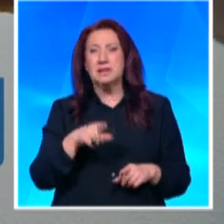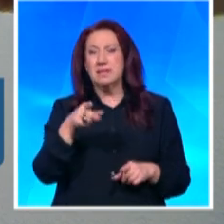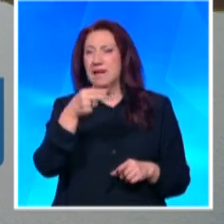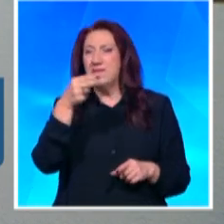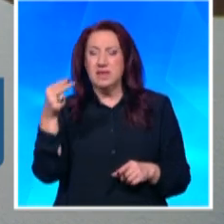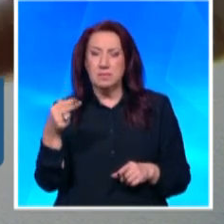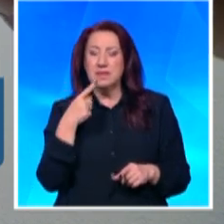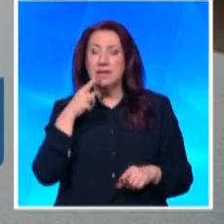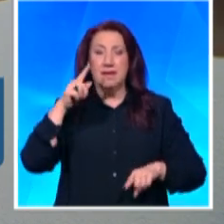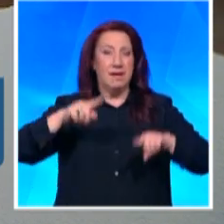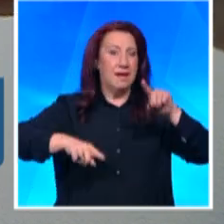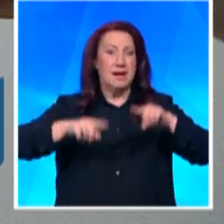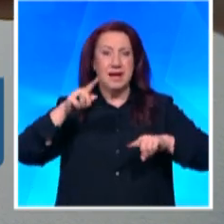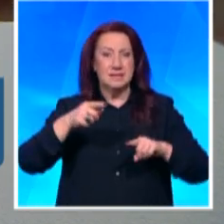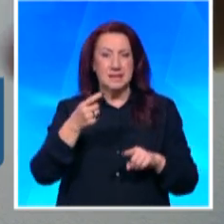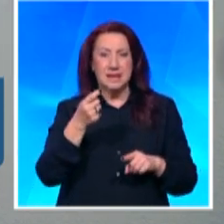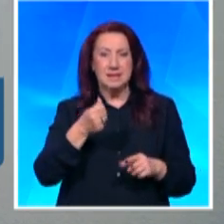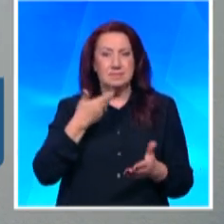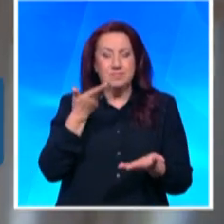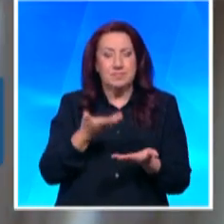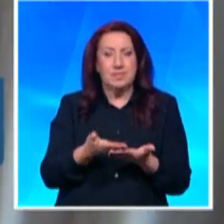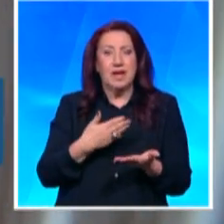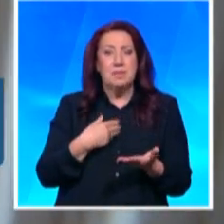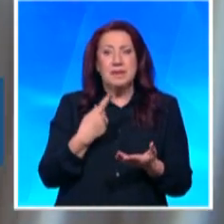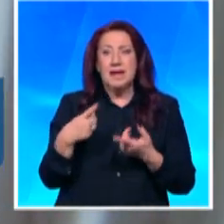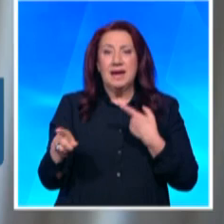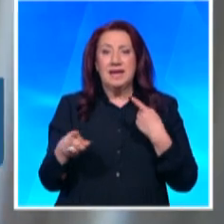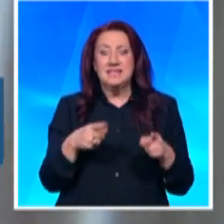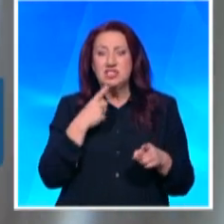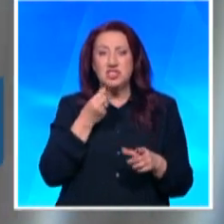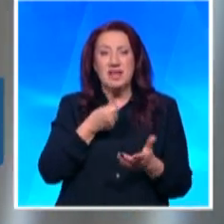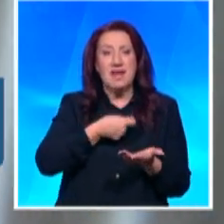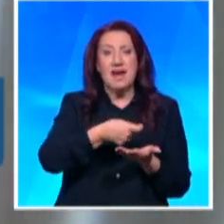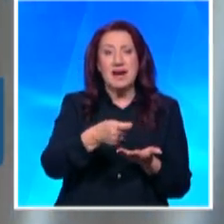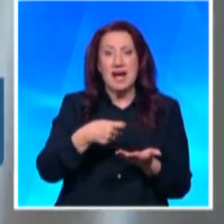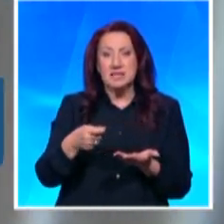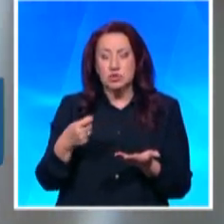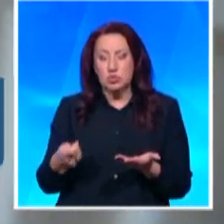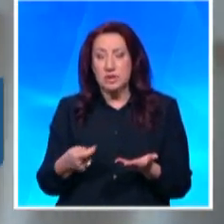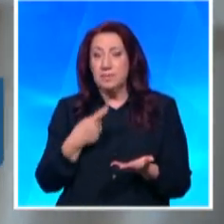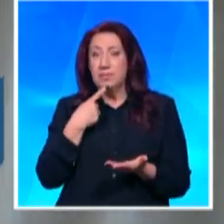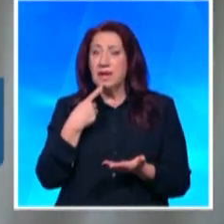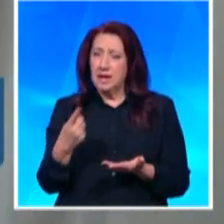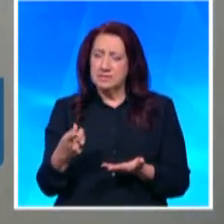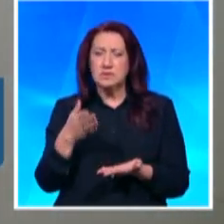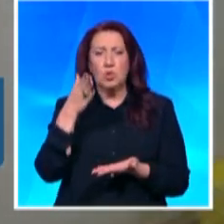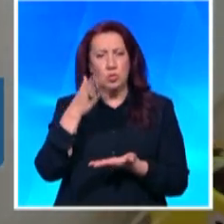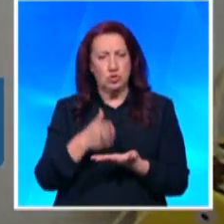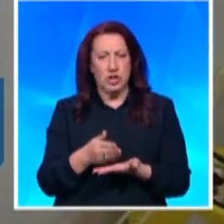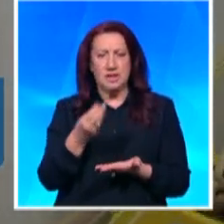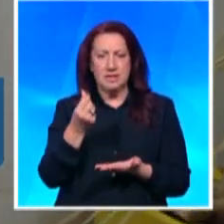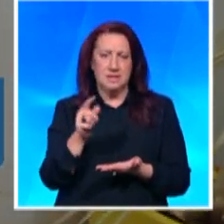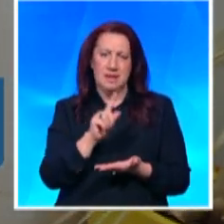дължат на различните разходи, които имат и трябва да покрият с цените на топлинната услуга. Твърдят, че окончателните цени няма да са като